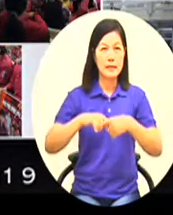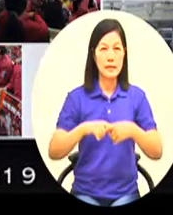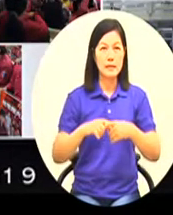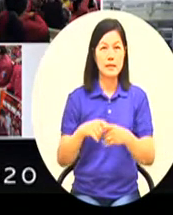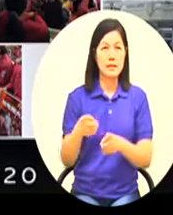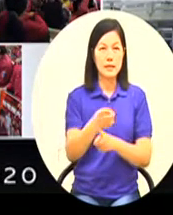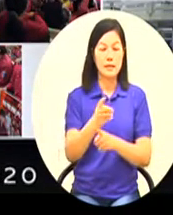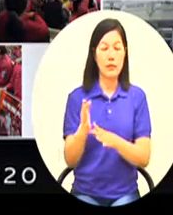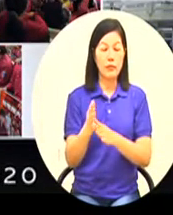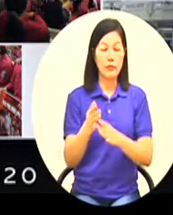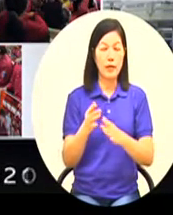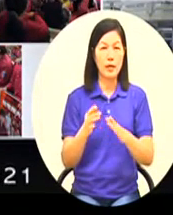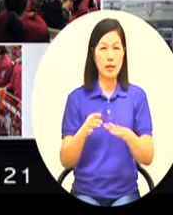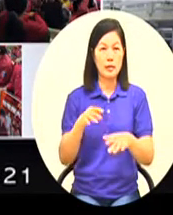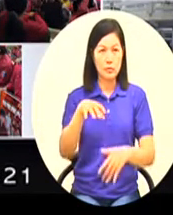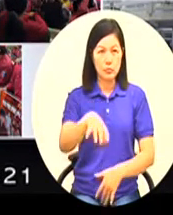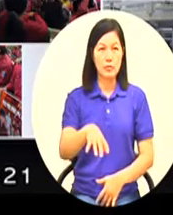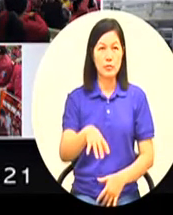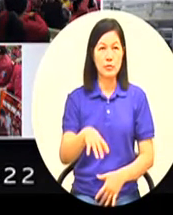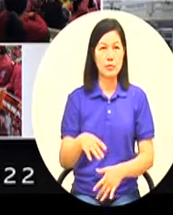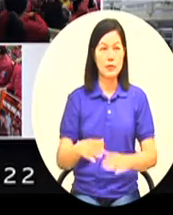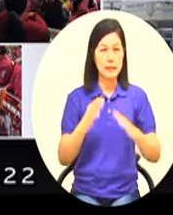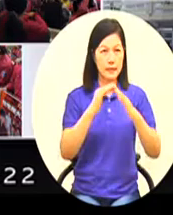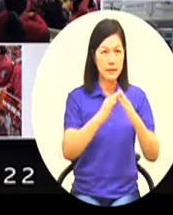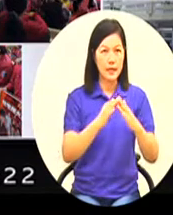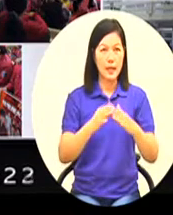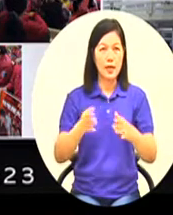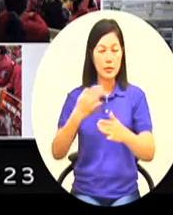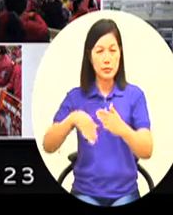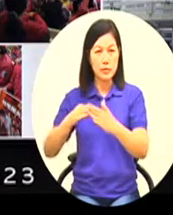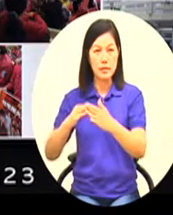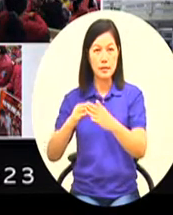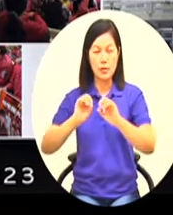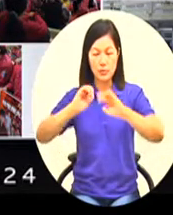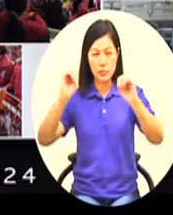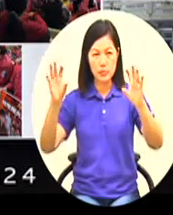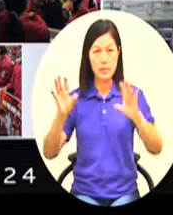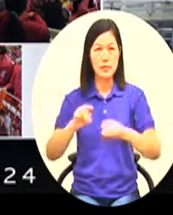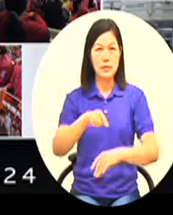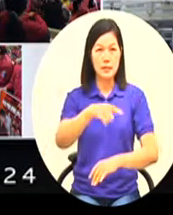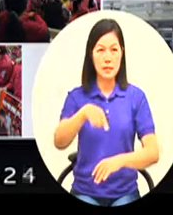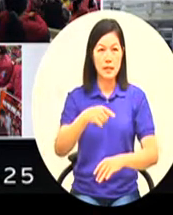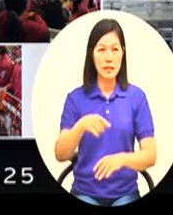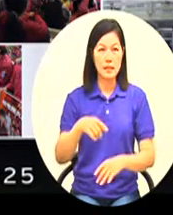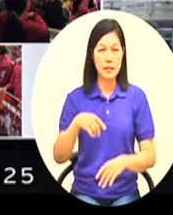学校与社区住宅等对象先导消防安全尝试